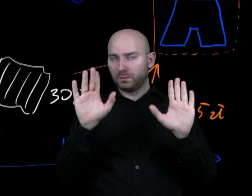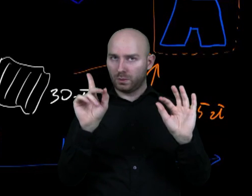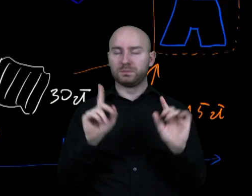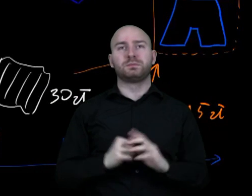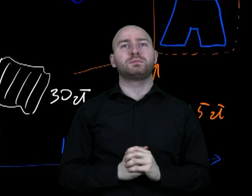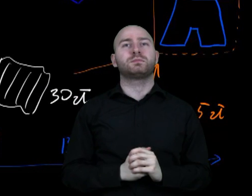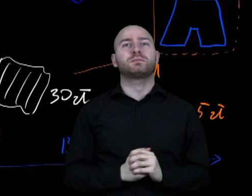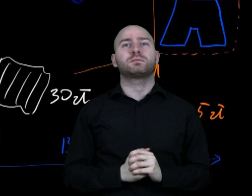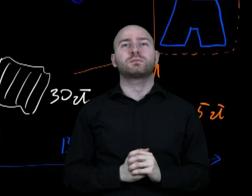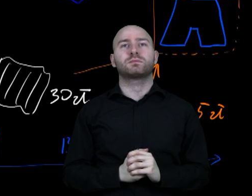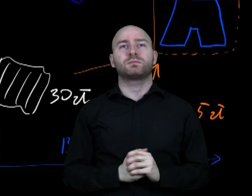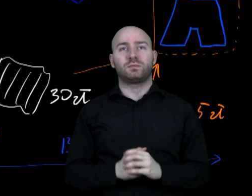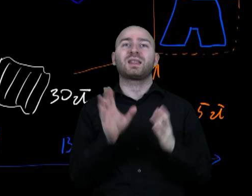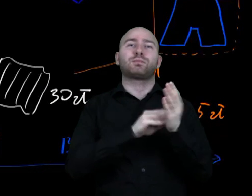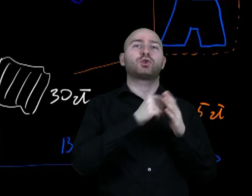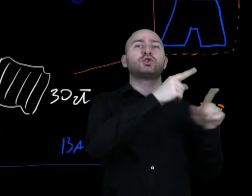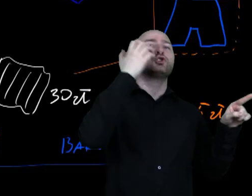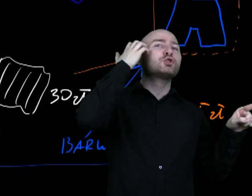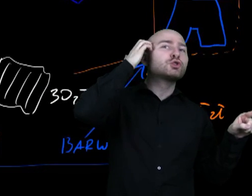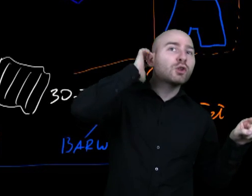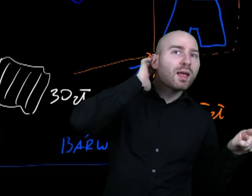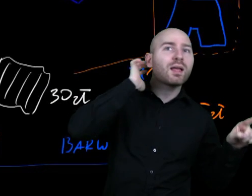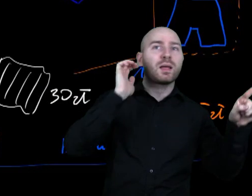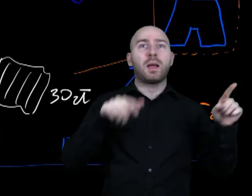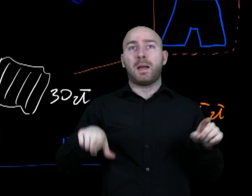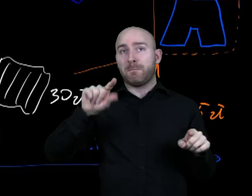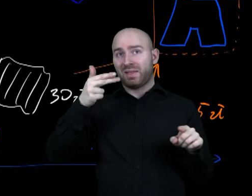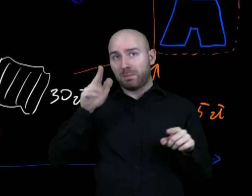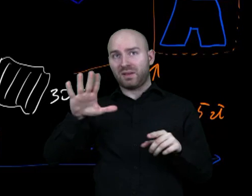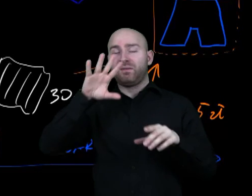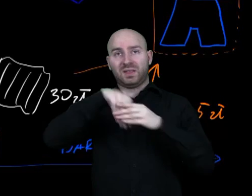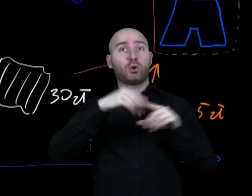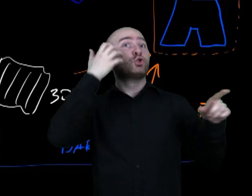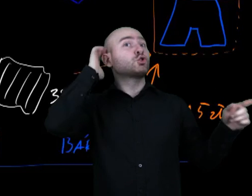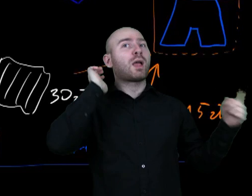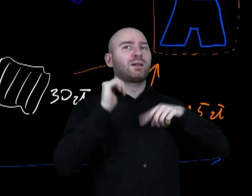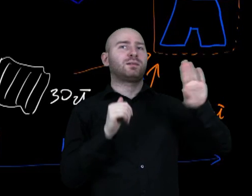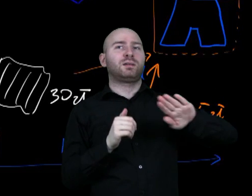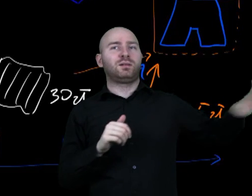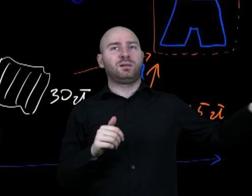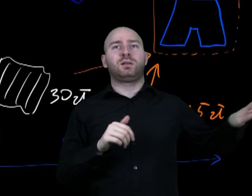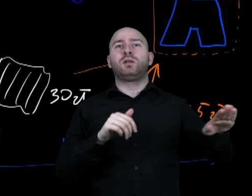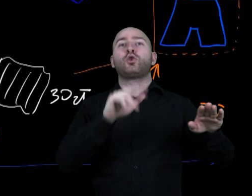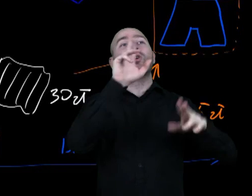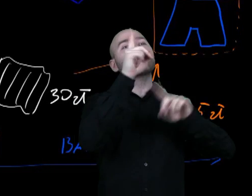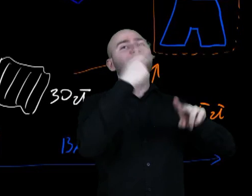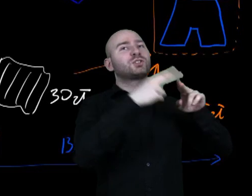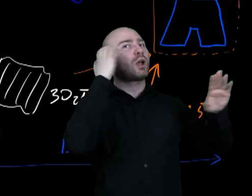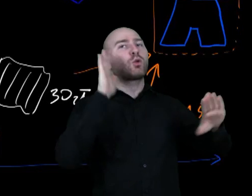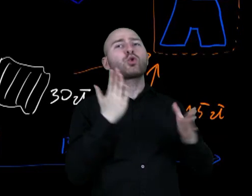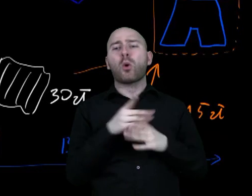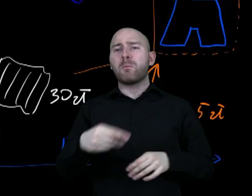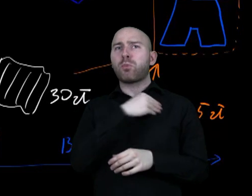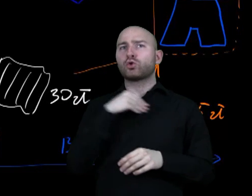Czechów nie, ale Polaków, zarabiających za granicą tak. PKB to proste. Interesują nas dobra wyprodukowane